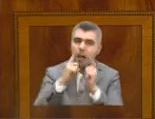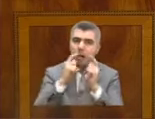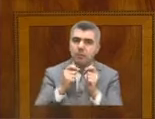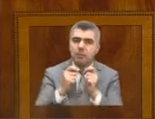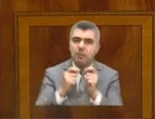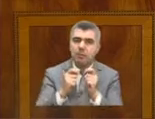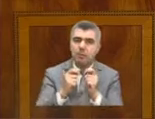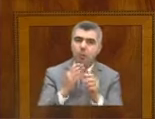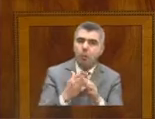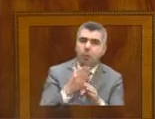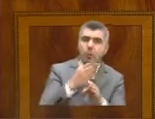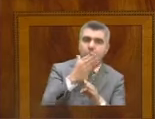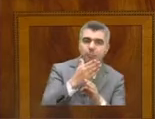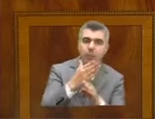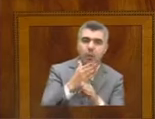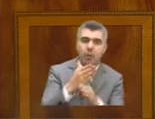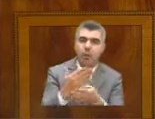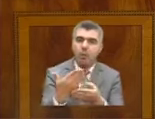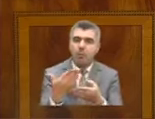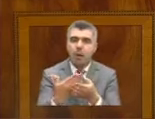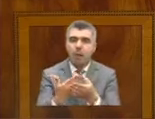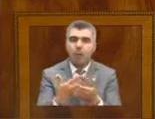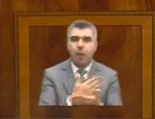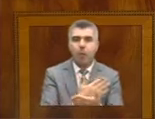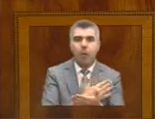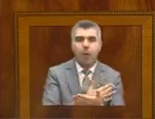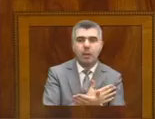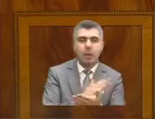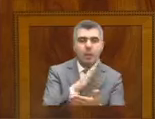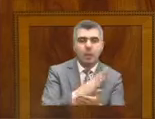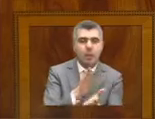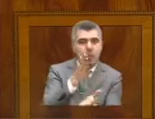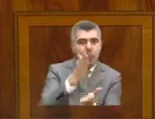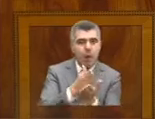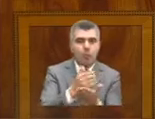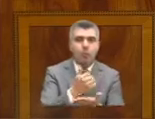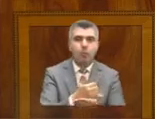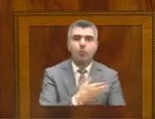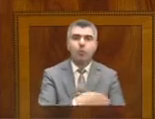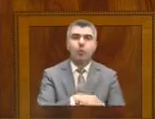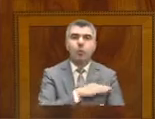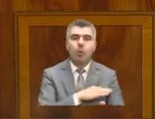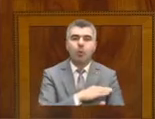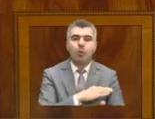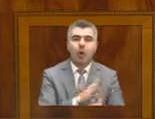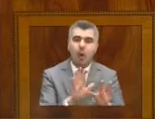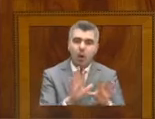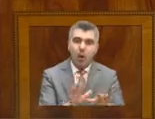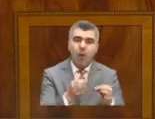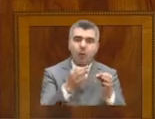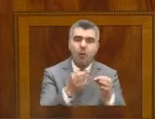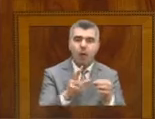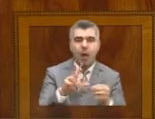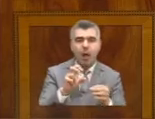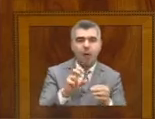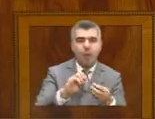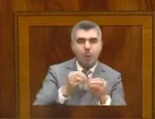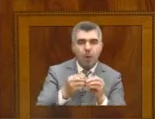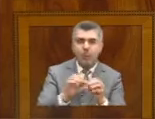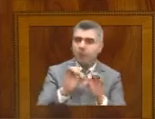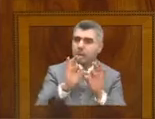الرهانات والقضايا الوطنية بشكل جاد ومسؤول من أجل تقديم الحلول الواقعية